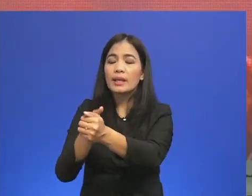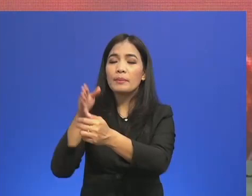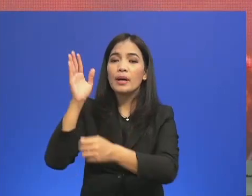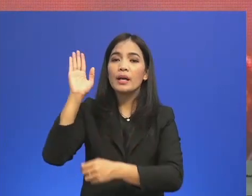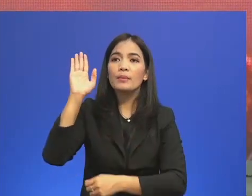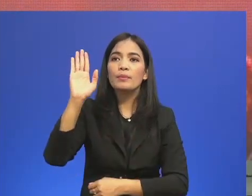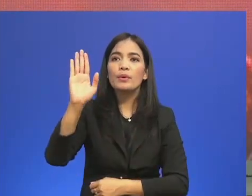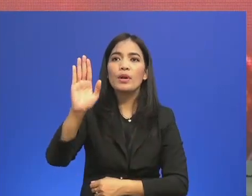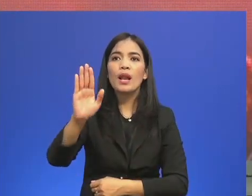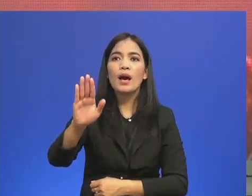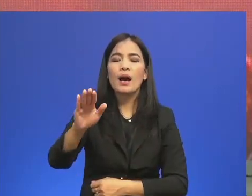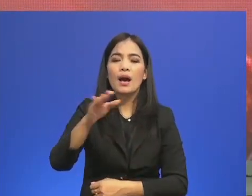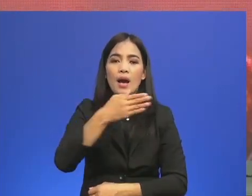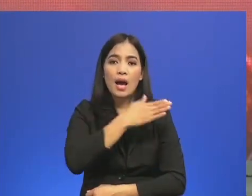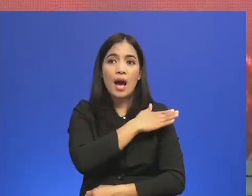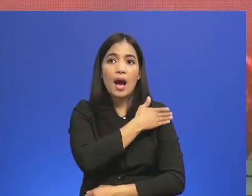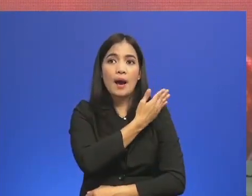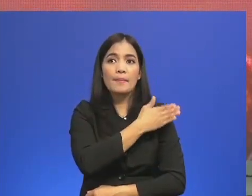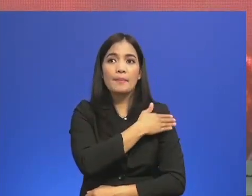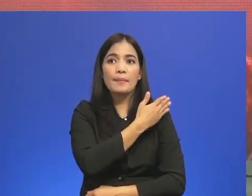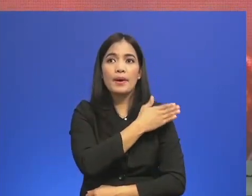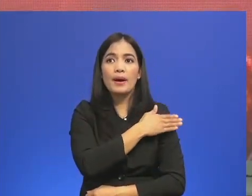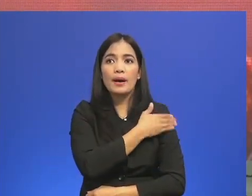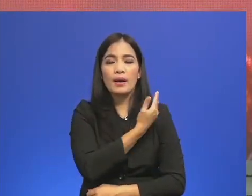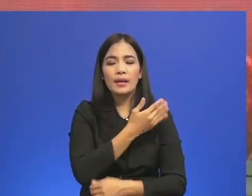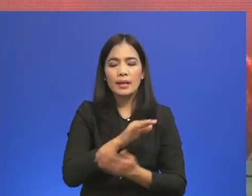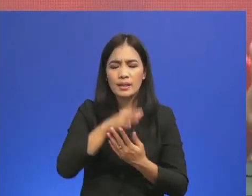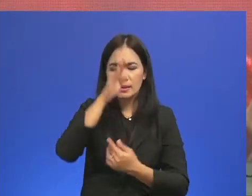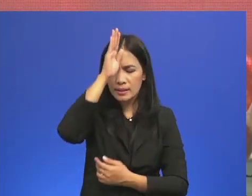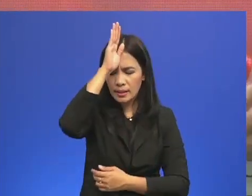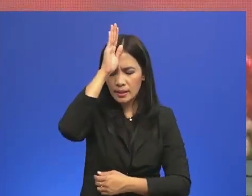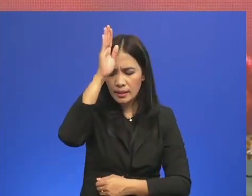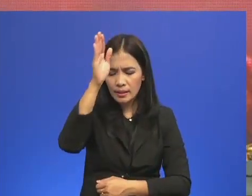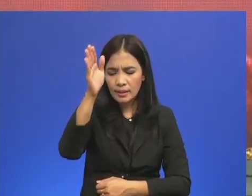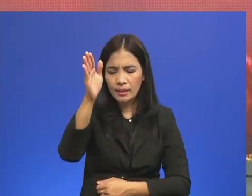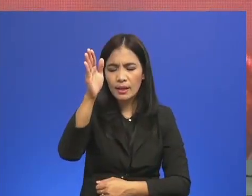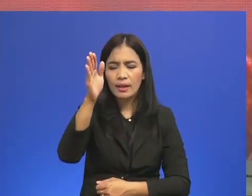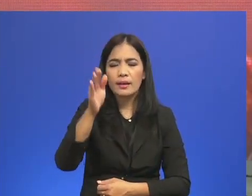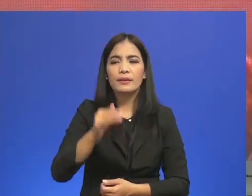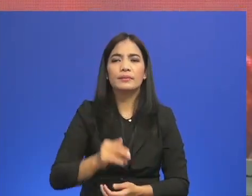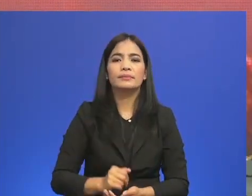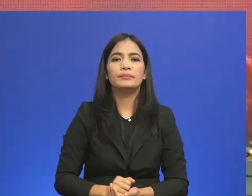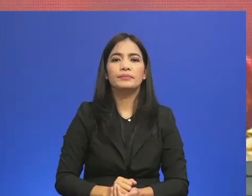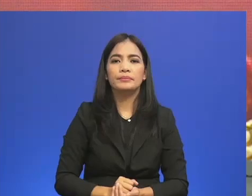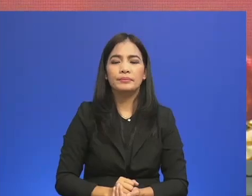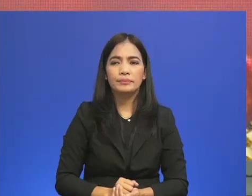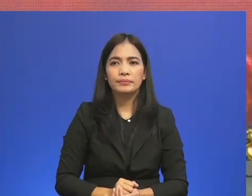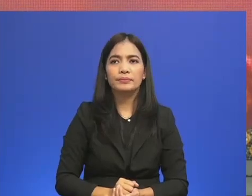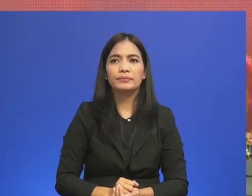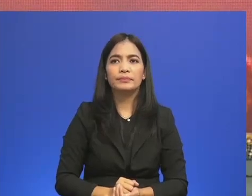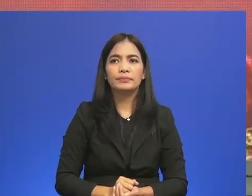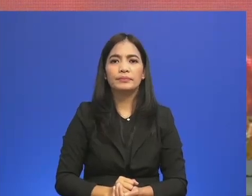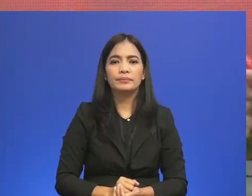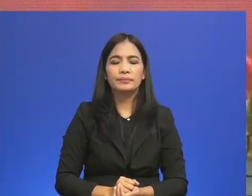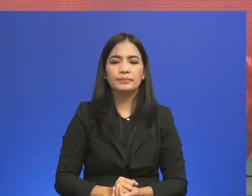iring berpulangnya hamba yang setia.